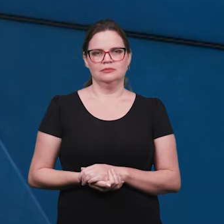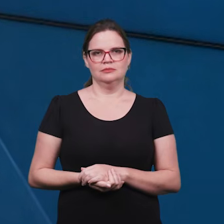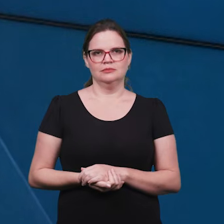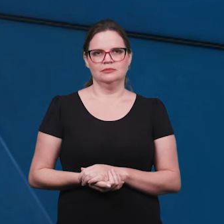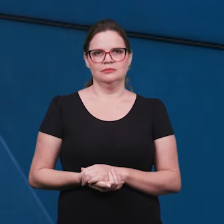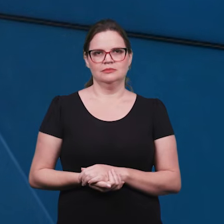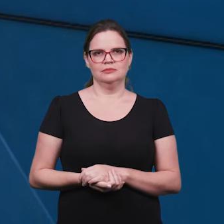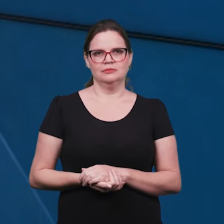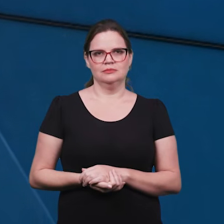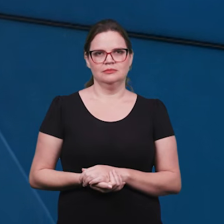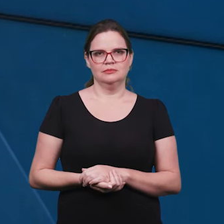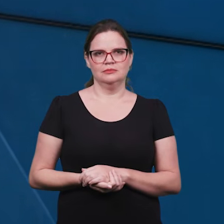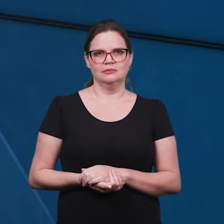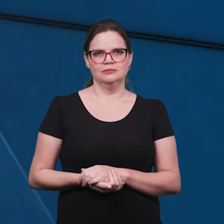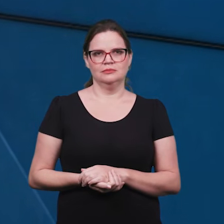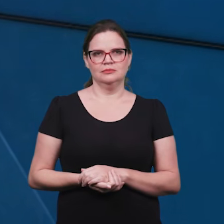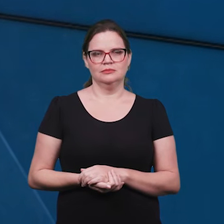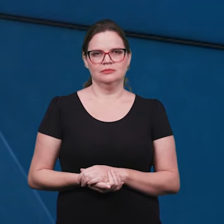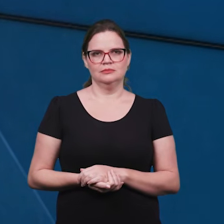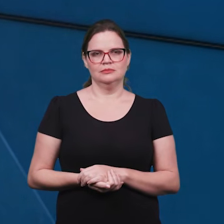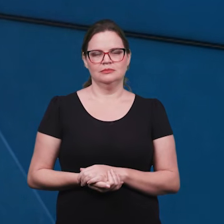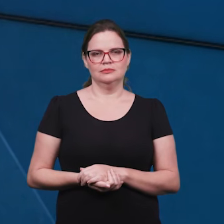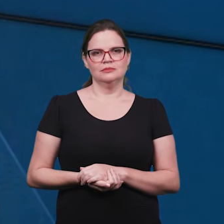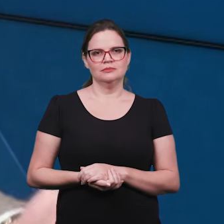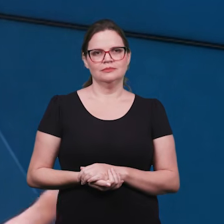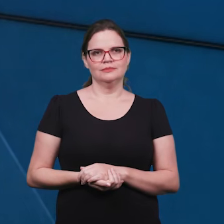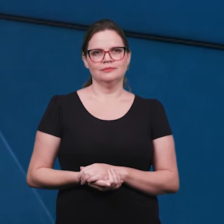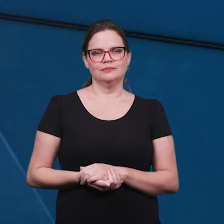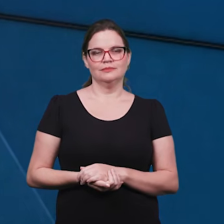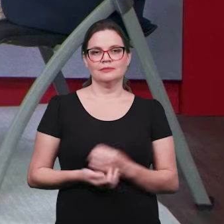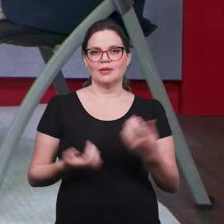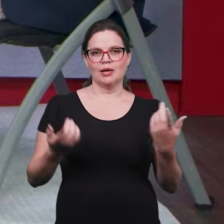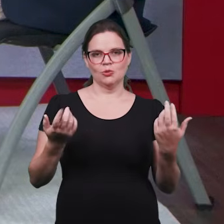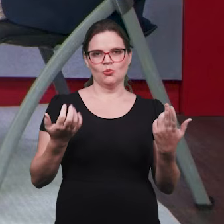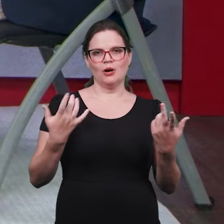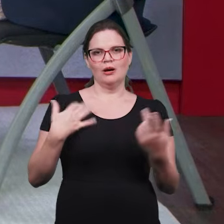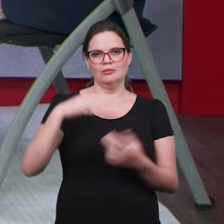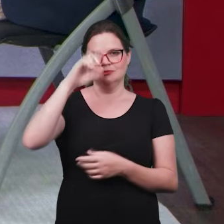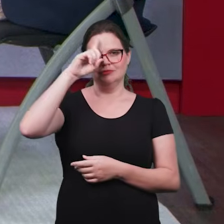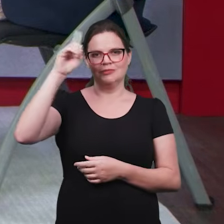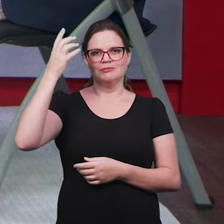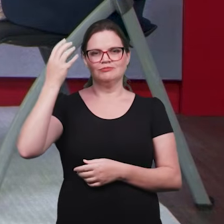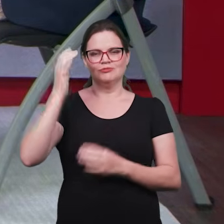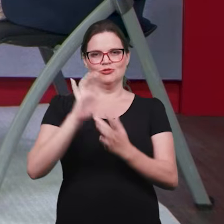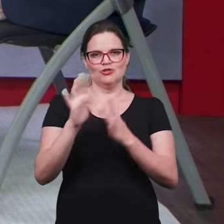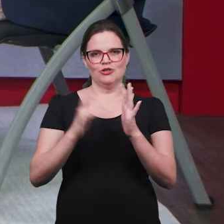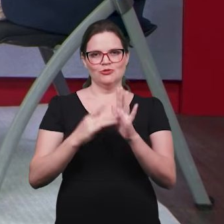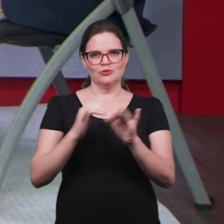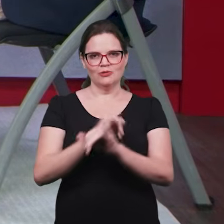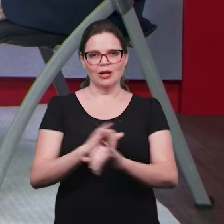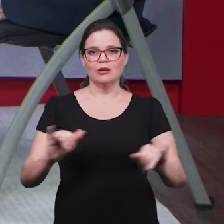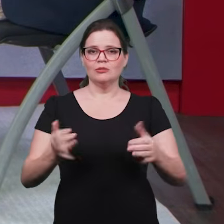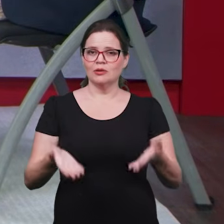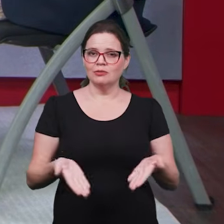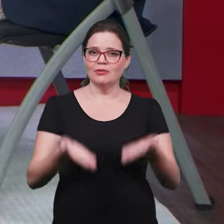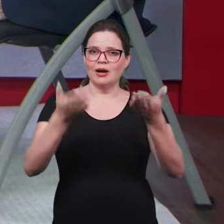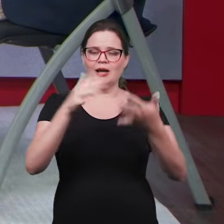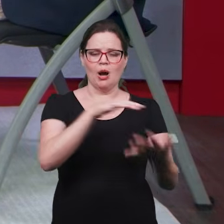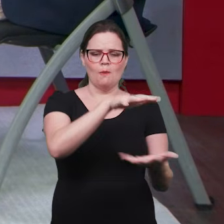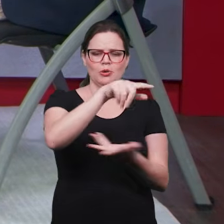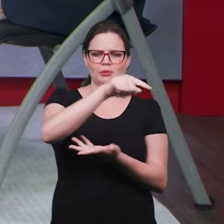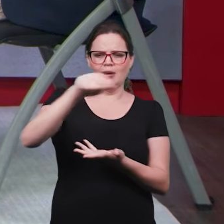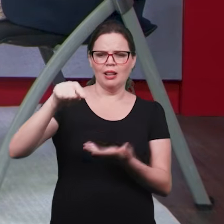говоришь. Да, как в Библии написано, что идите до конца мира. Como o Senhor disse, né, no Evangelho,